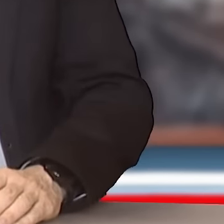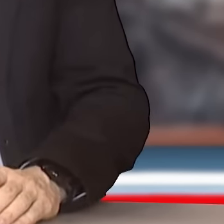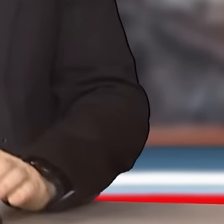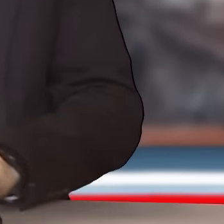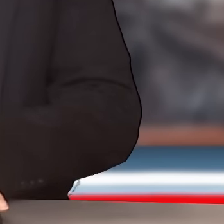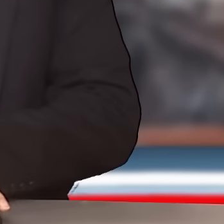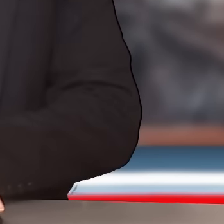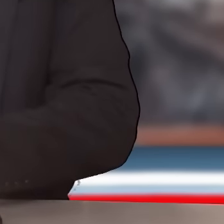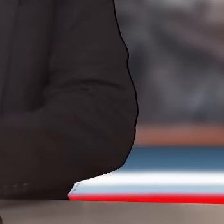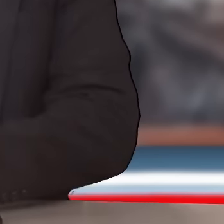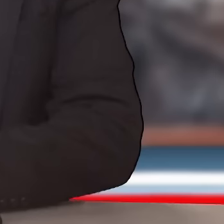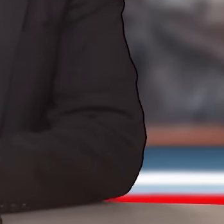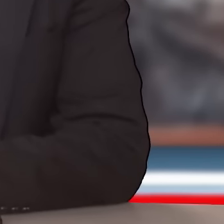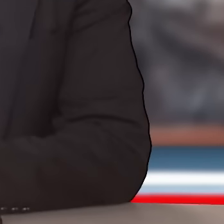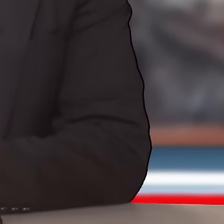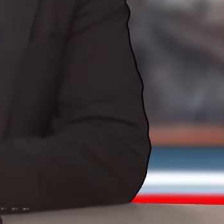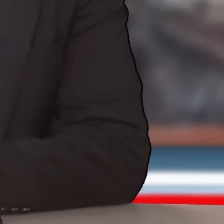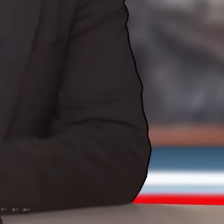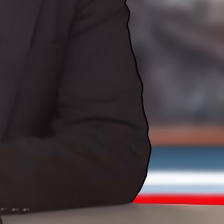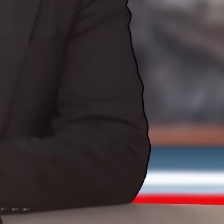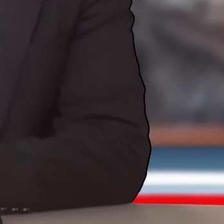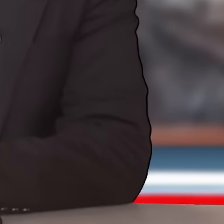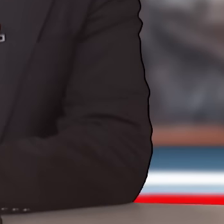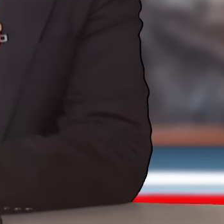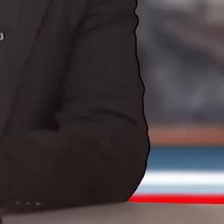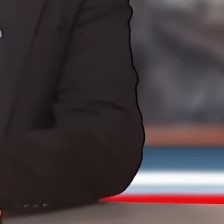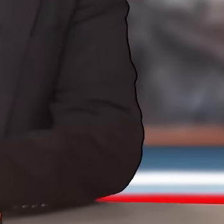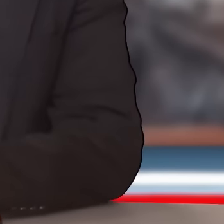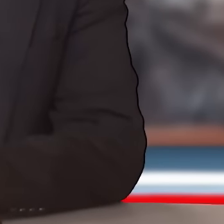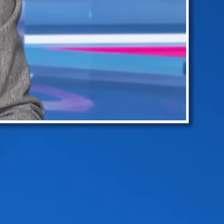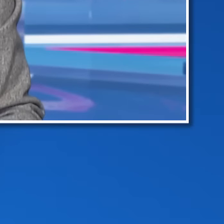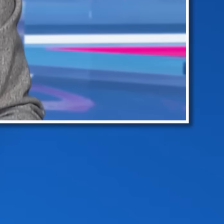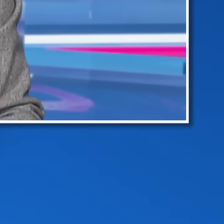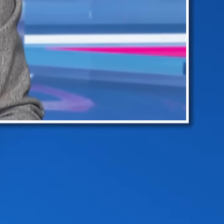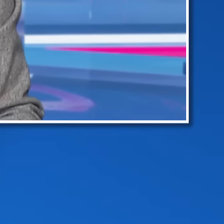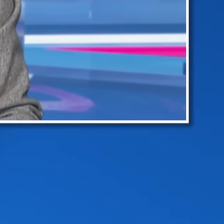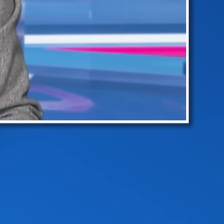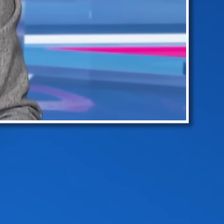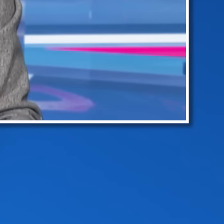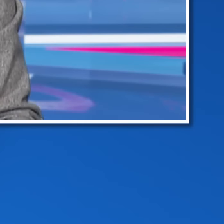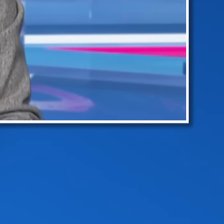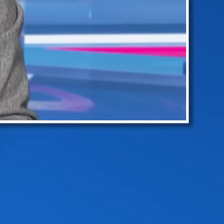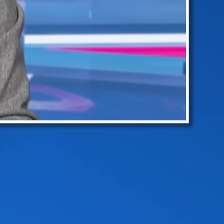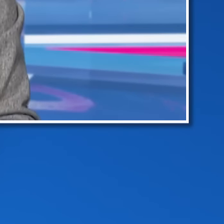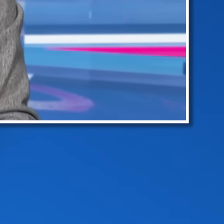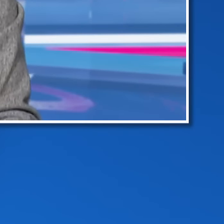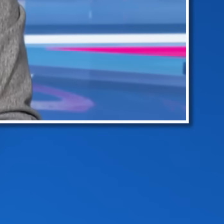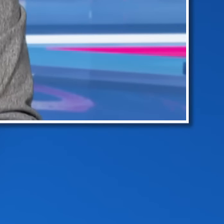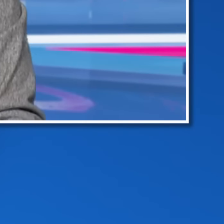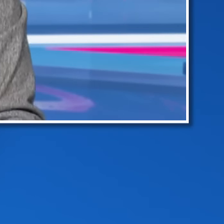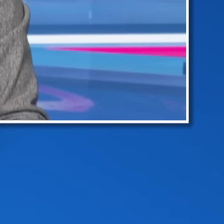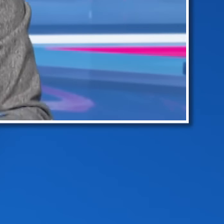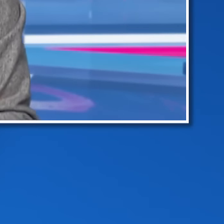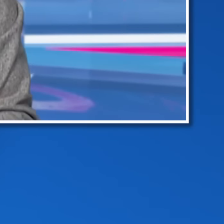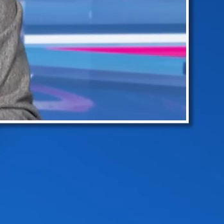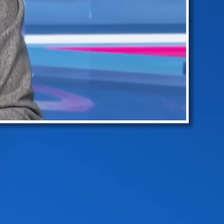Jest pan Dobromir Sośnierz z Konfederacji. Witam serdecznie. Dobry wieczór. A w połączeniu Skype mam nadzieję, że się już się widzimy i